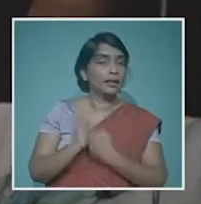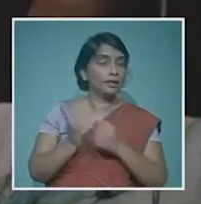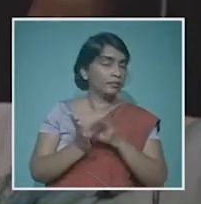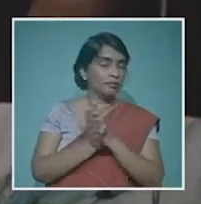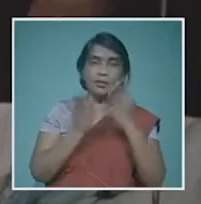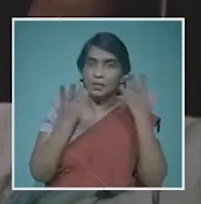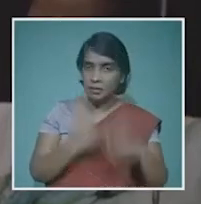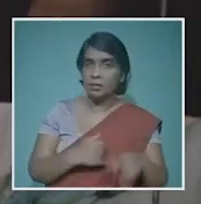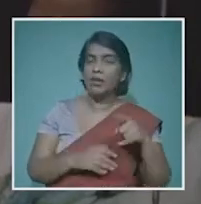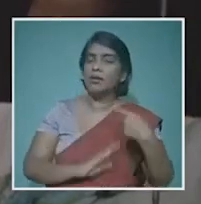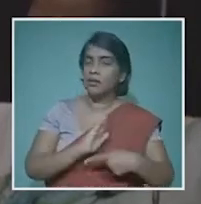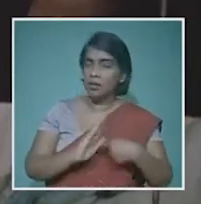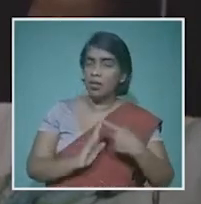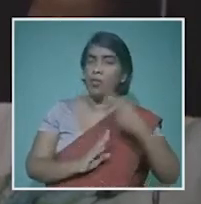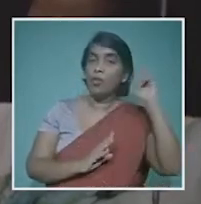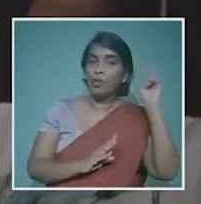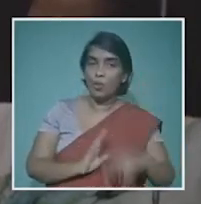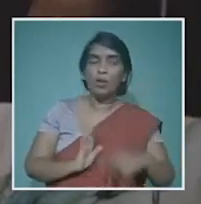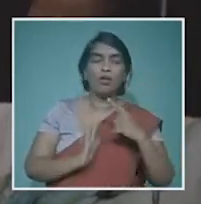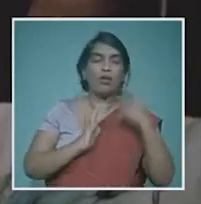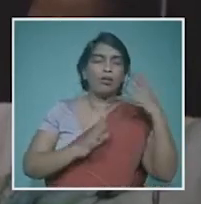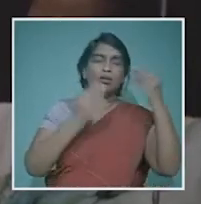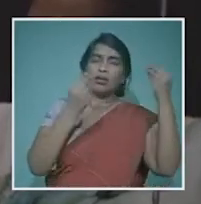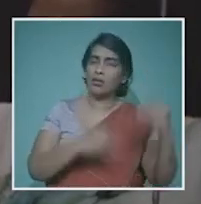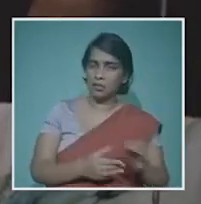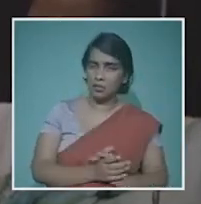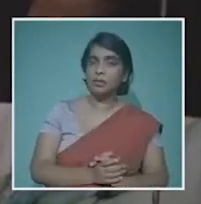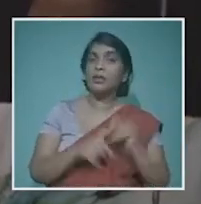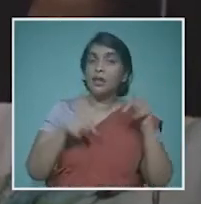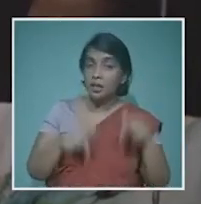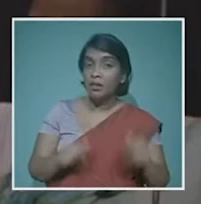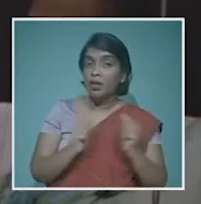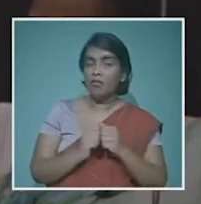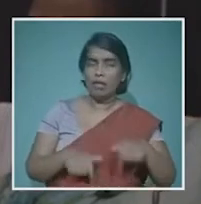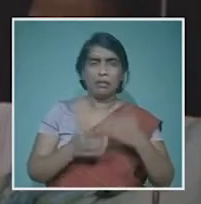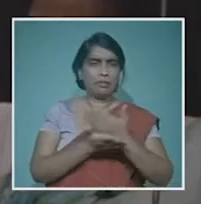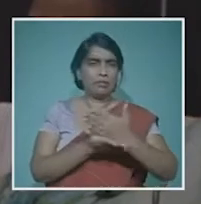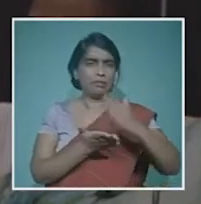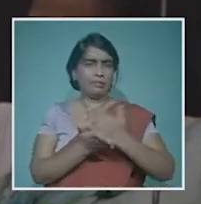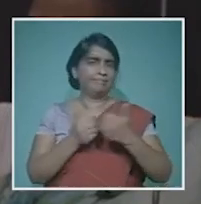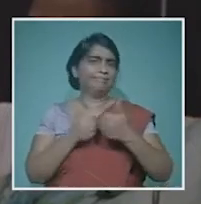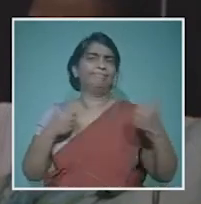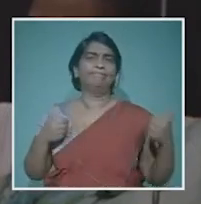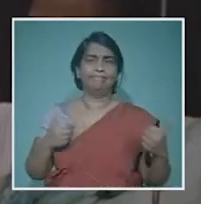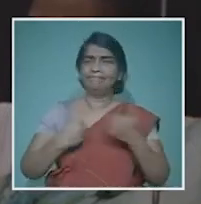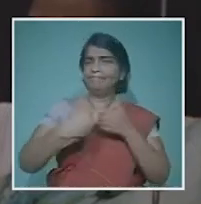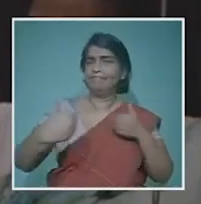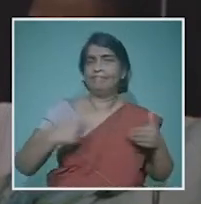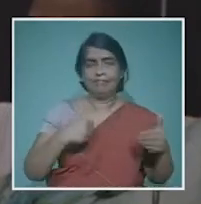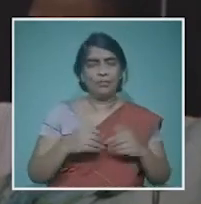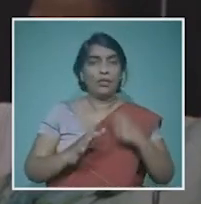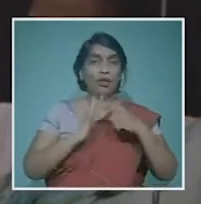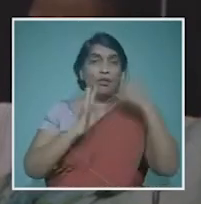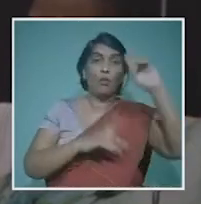කරගත්තාම ලංකාව දිනුම් ජාත්‍යන්තරේ පරාදයි. දැන් හදන්නේ අපි බෙදිලා වෙන් වෙලා කැඩිලා